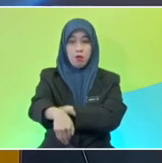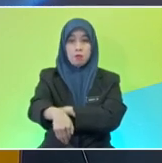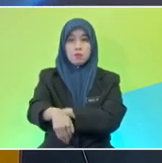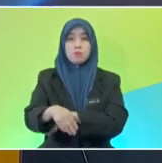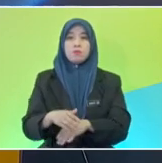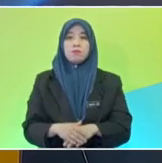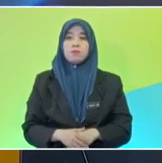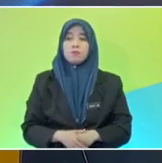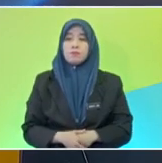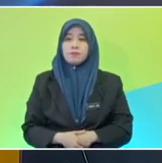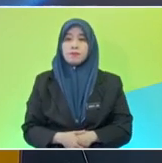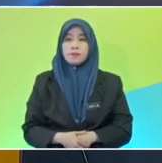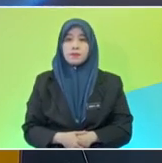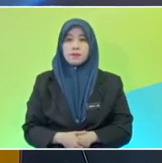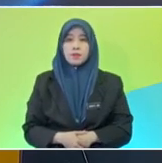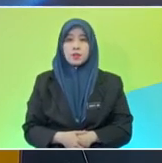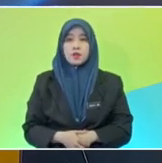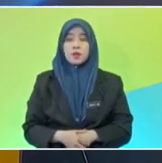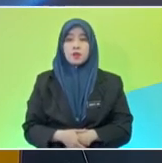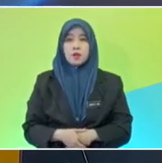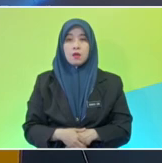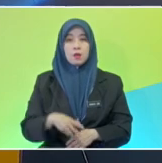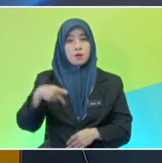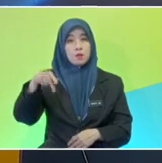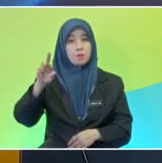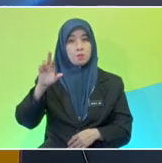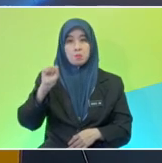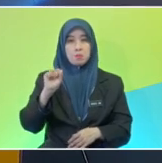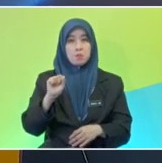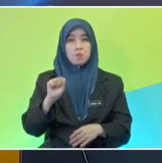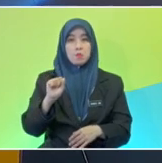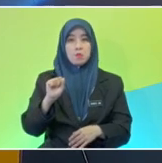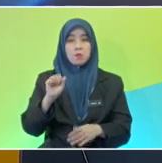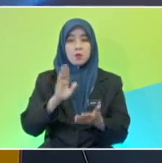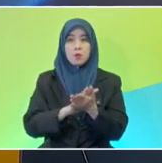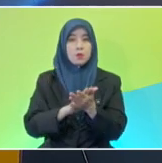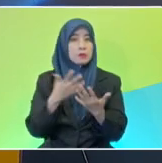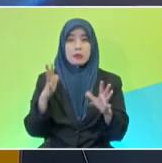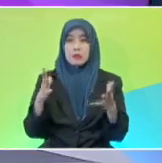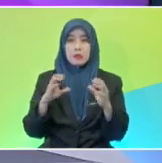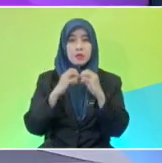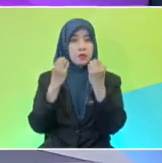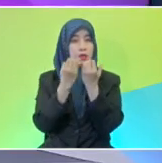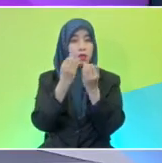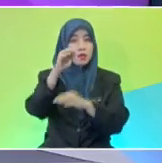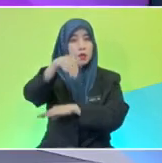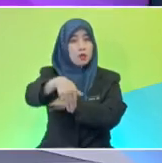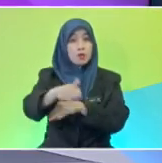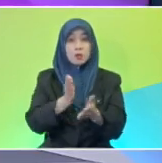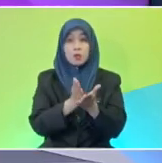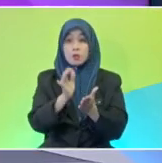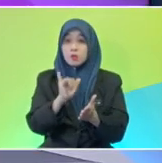waktu malam. Ini untuk prasekolah. Ya, betul. Tak ada kelas malam dekat prasekolah. Okey, seterusnya.